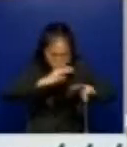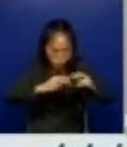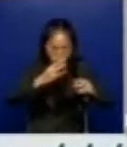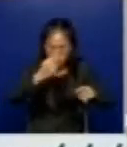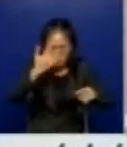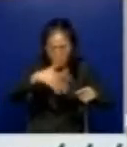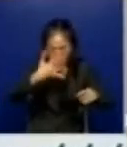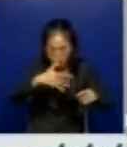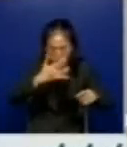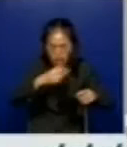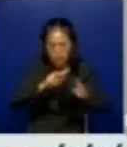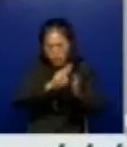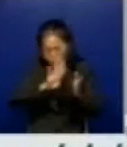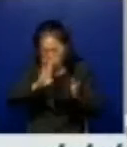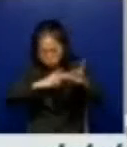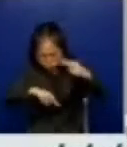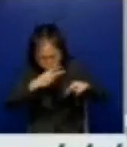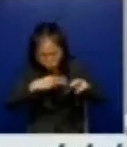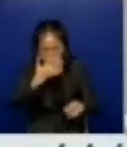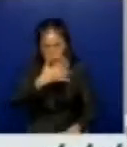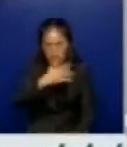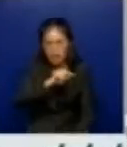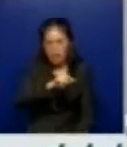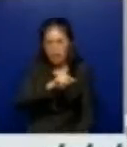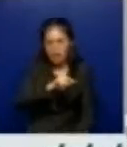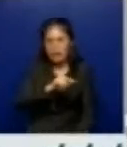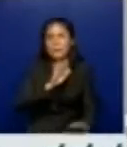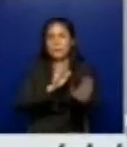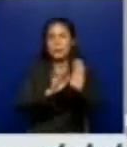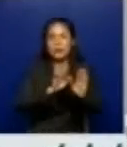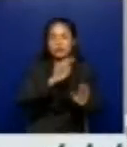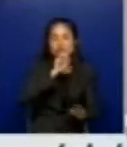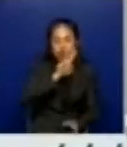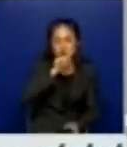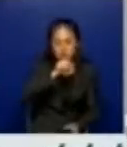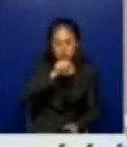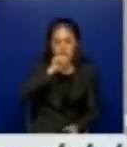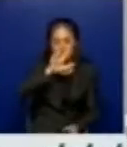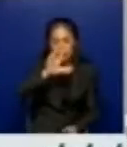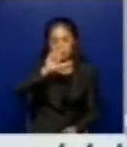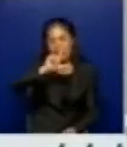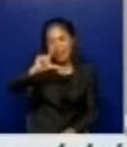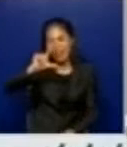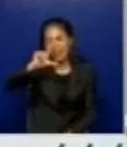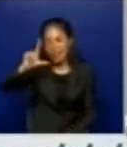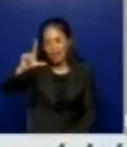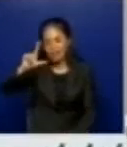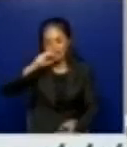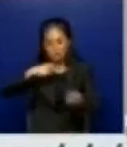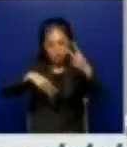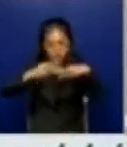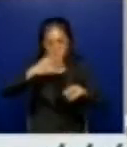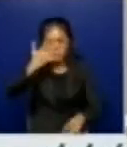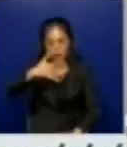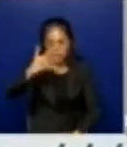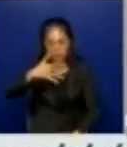ไม่ผ่านเข้าสู่ระบบงบประมาณนะประมาณ 2.3 ล้านล้านตรงนี้เองนะ